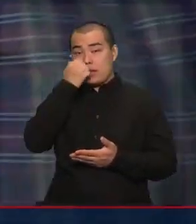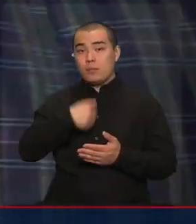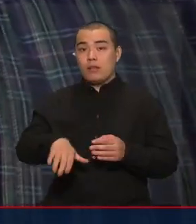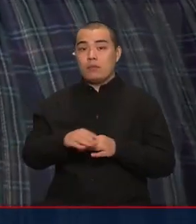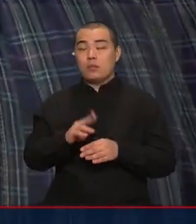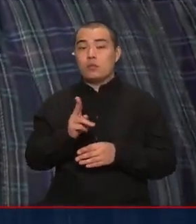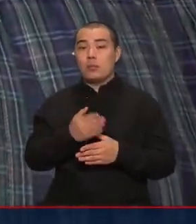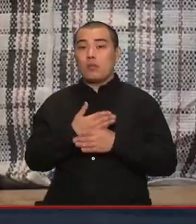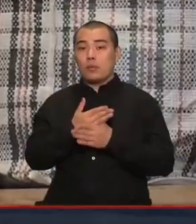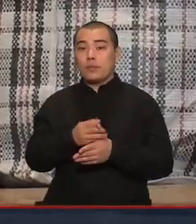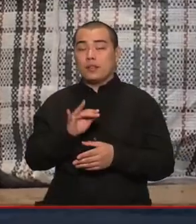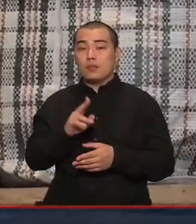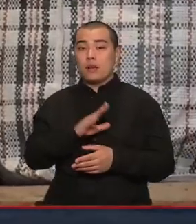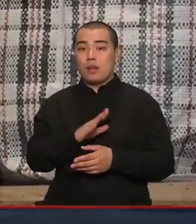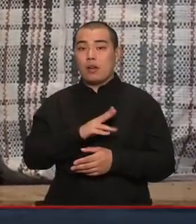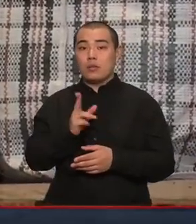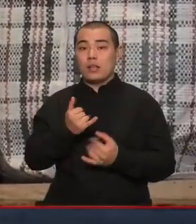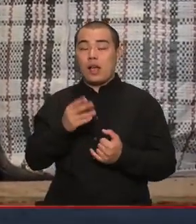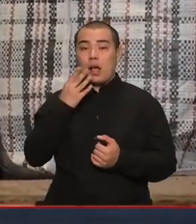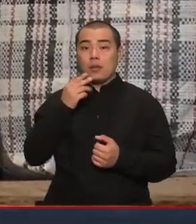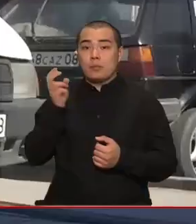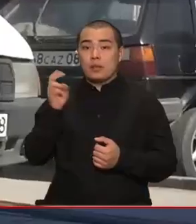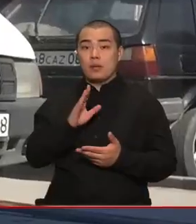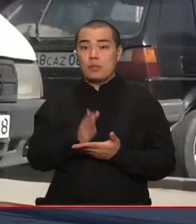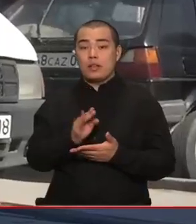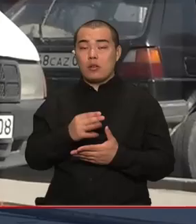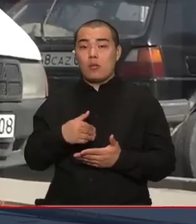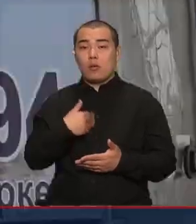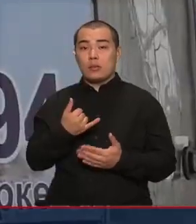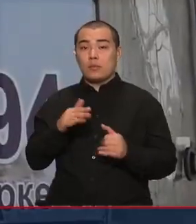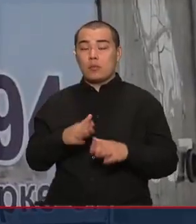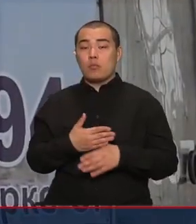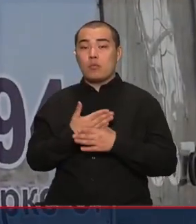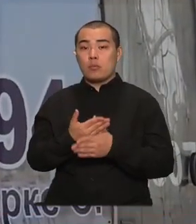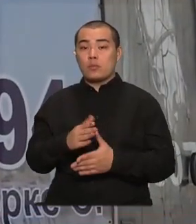кто отозвался. Есть и те, кто из Алматы приезжает и хочет оказать помощь.